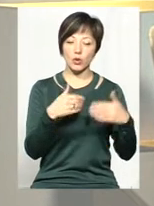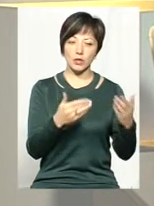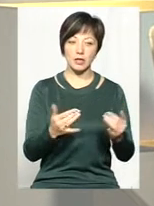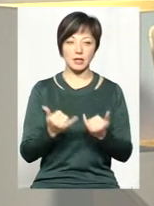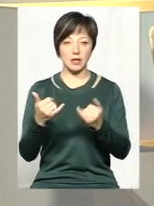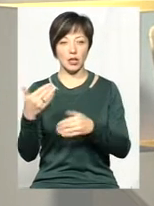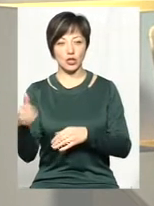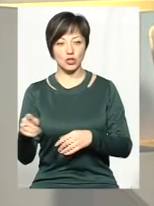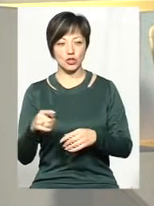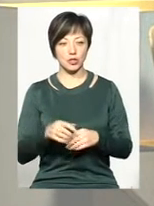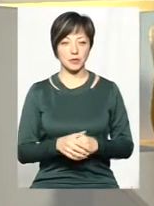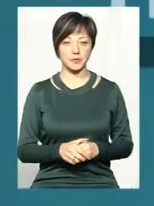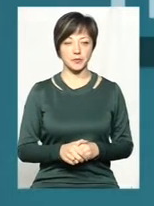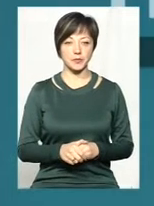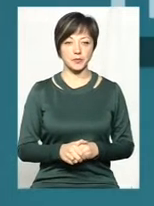інших.